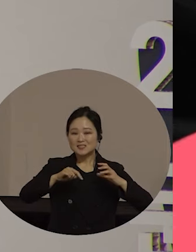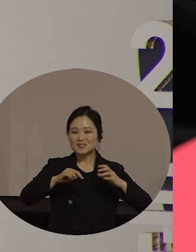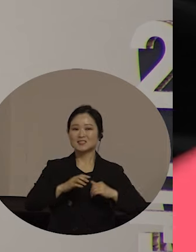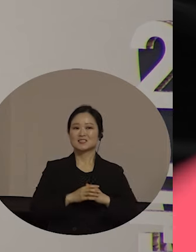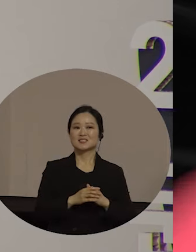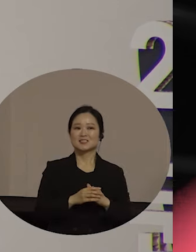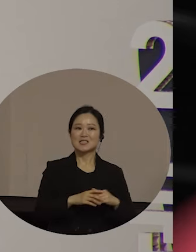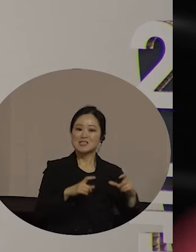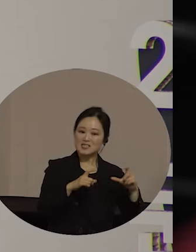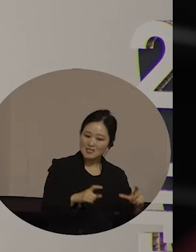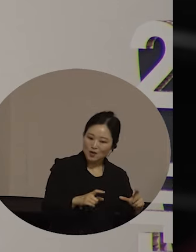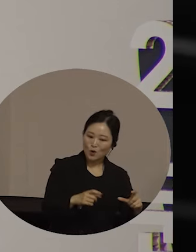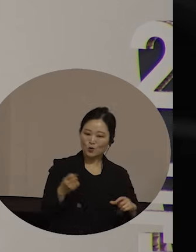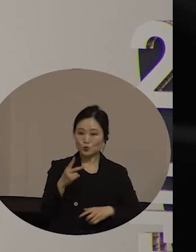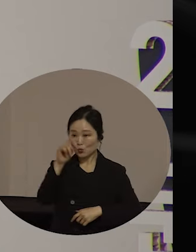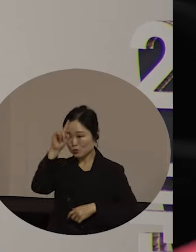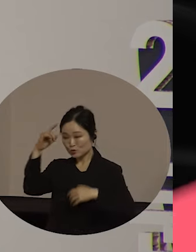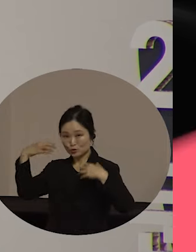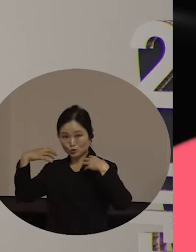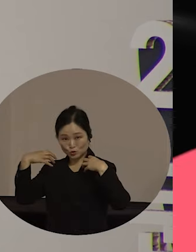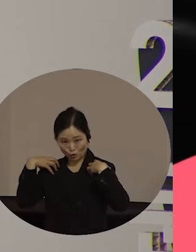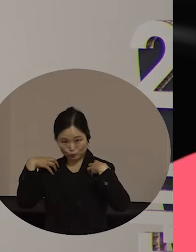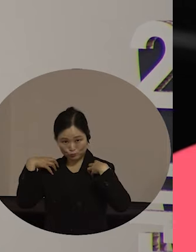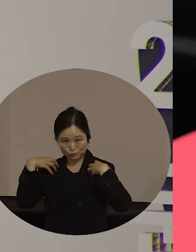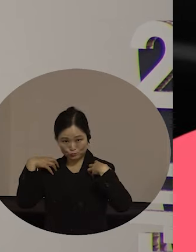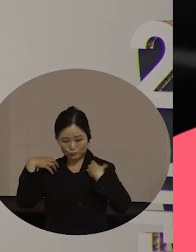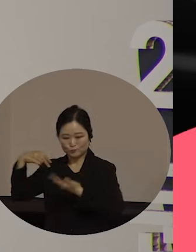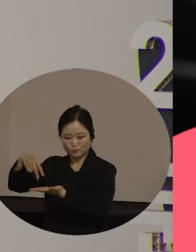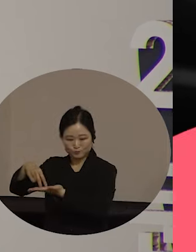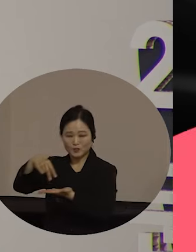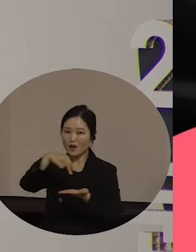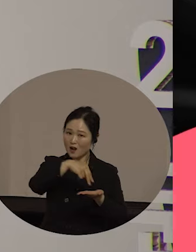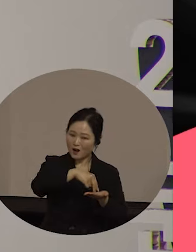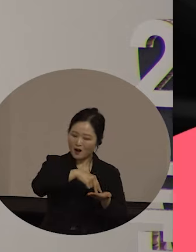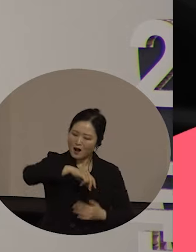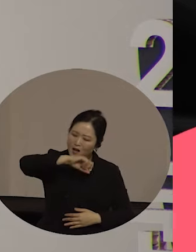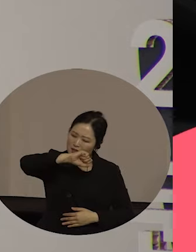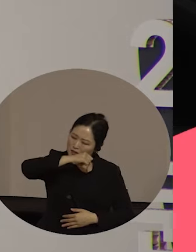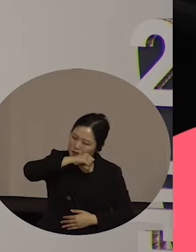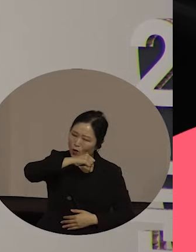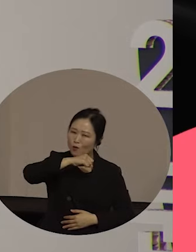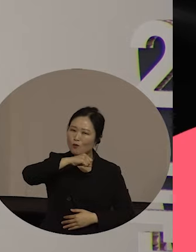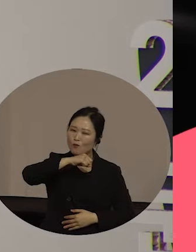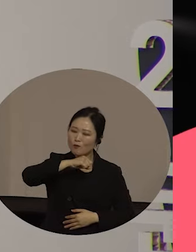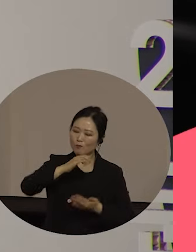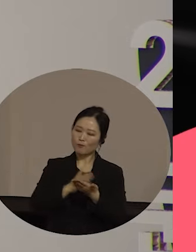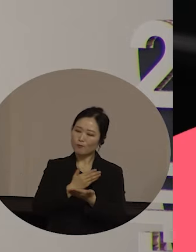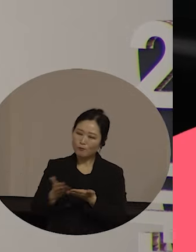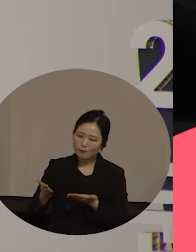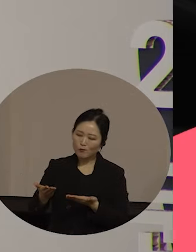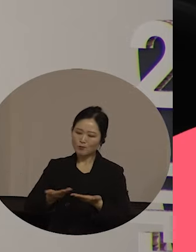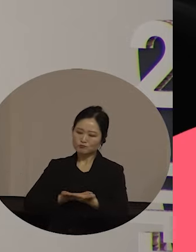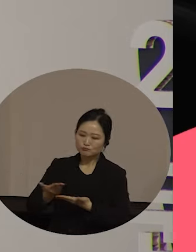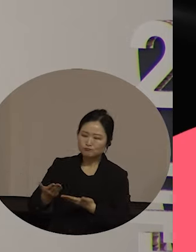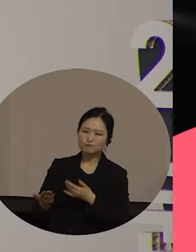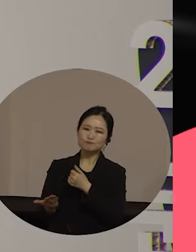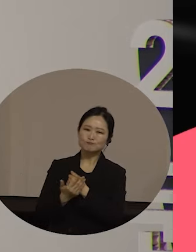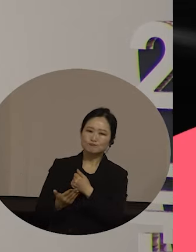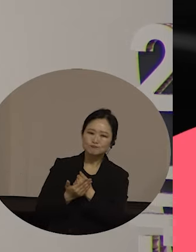그 정부가 하면서 그 재정적으로 어떤 식으로 협력을 하는지, 그냥 재정을 지원을